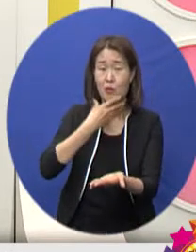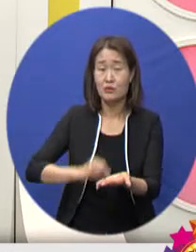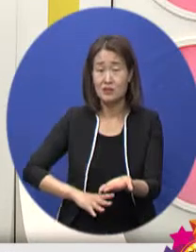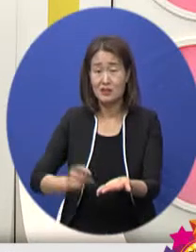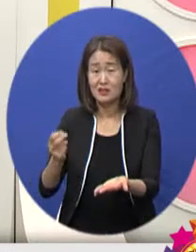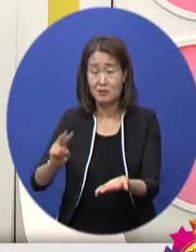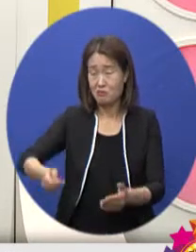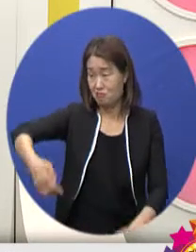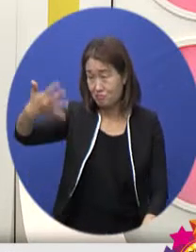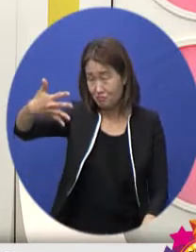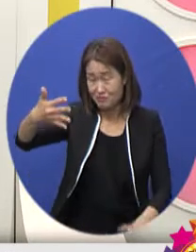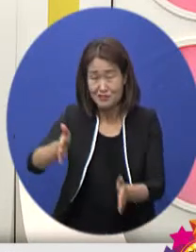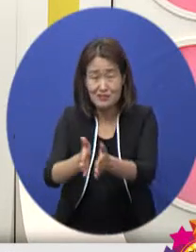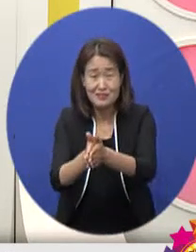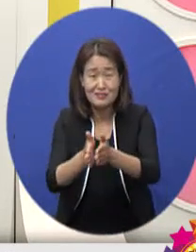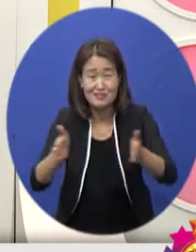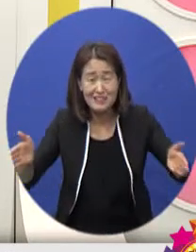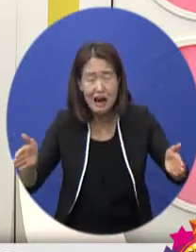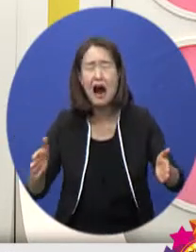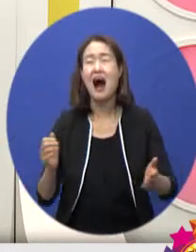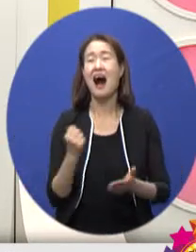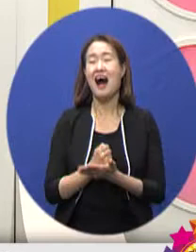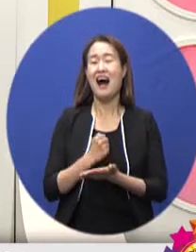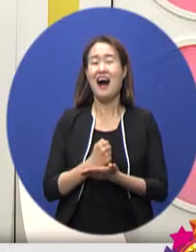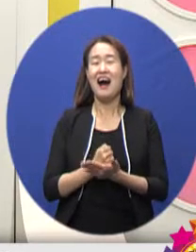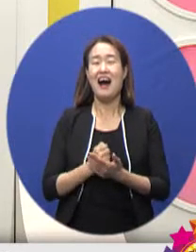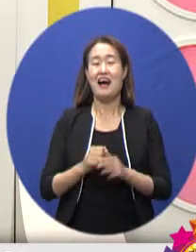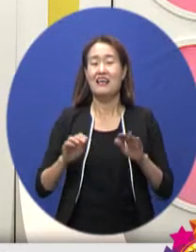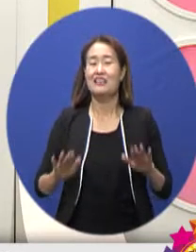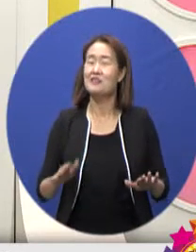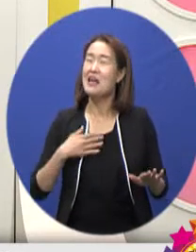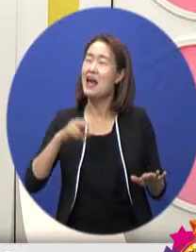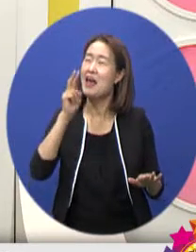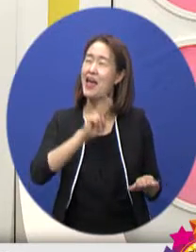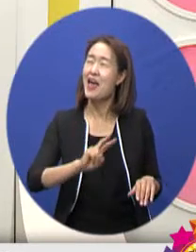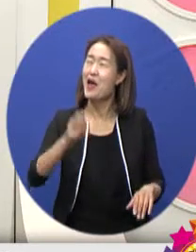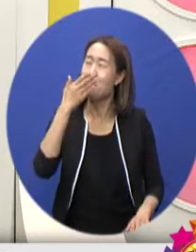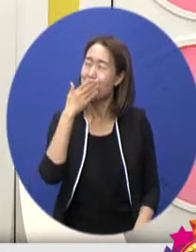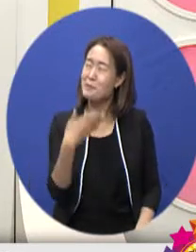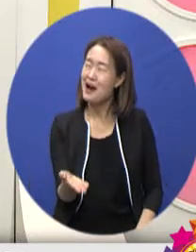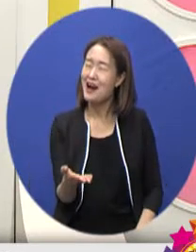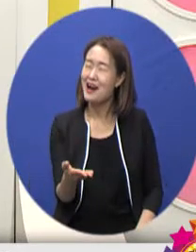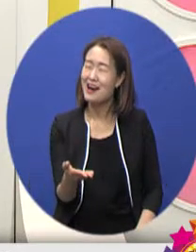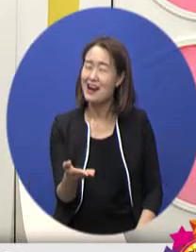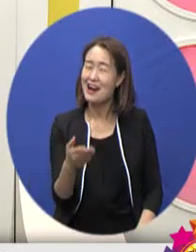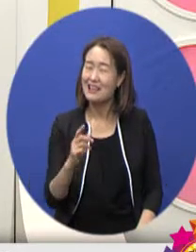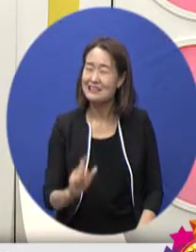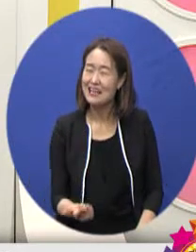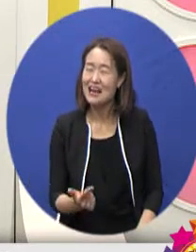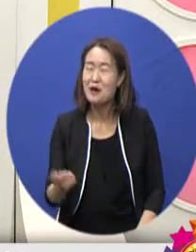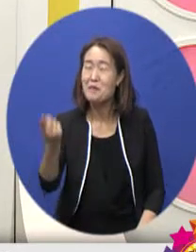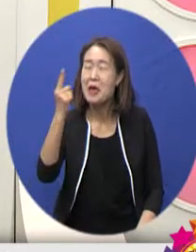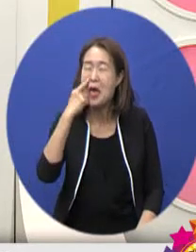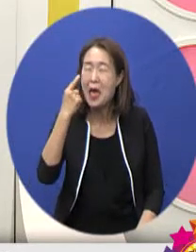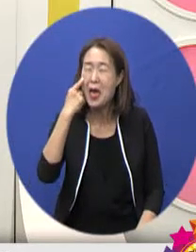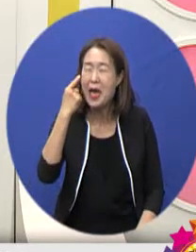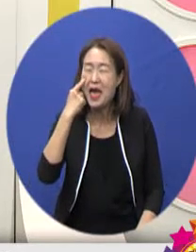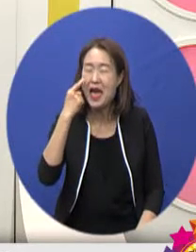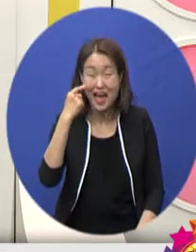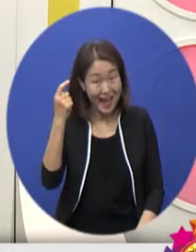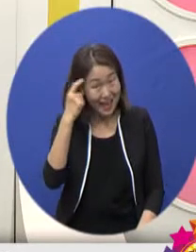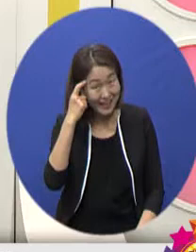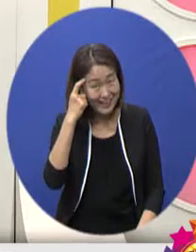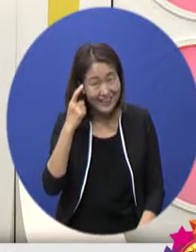거야. 테레비를 켜니까 네. 그래가지고 내가 지금도 노래를 할 수 있을까 한번 해봐야